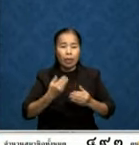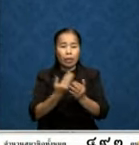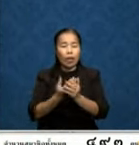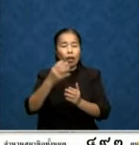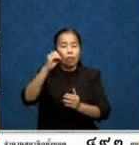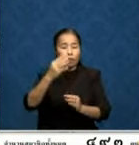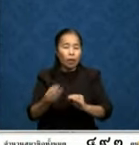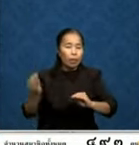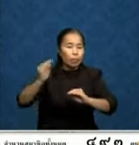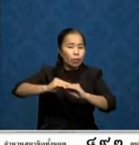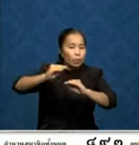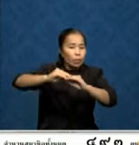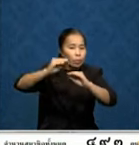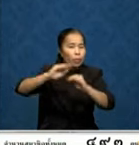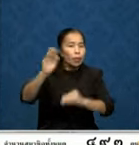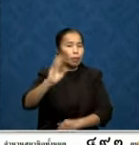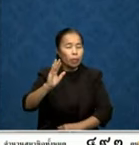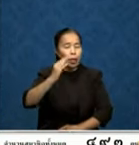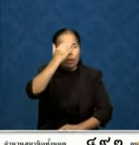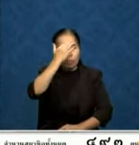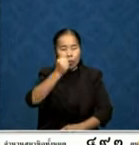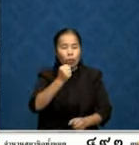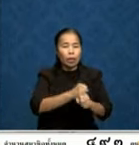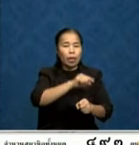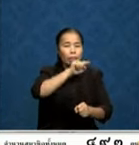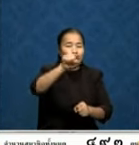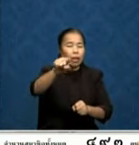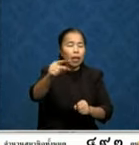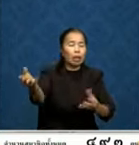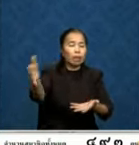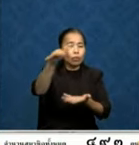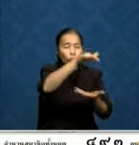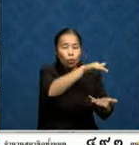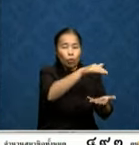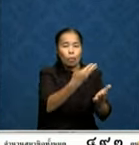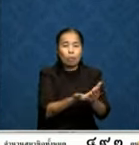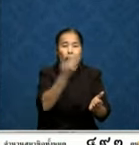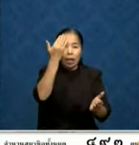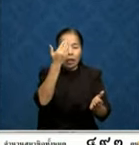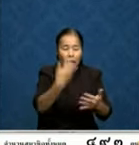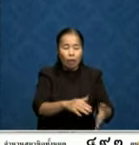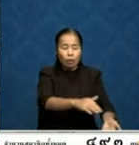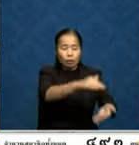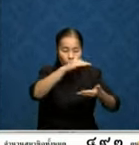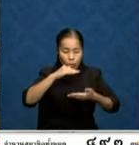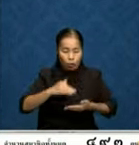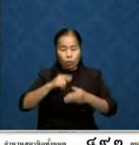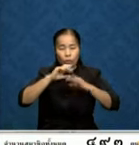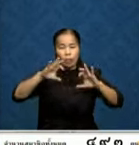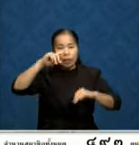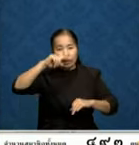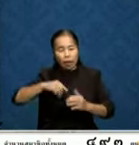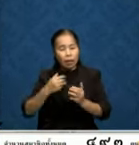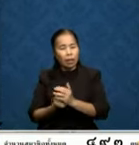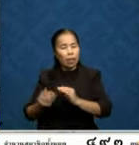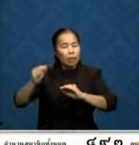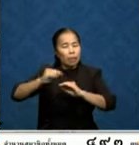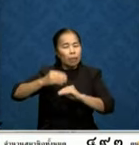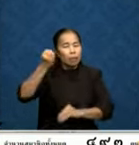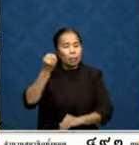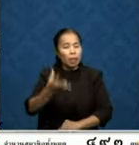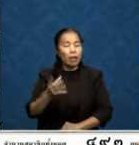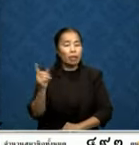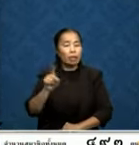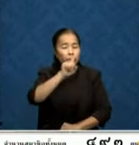พงขึ้นจากการที่เขานำเข้า LNG ที่ราคาแพงกว่าที่รัฐวิสาหกิจของไทยเนี่ยทำได้นะครับค